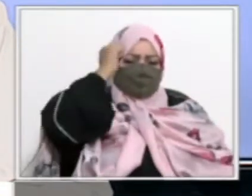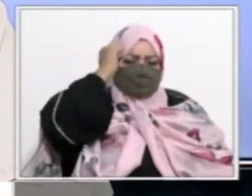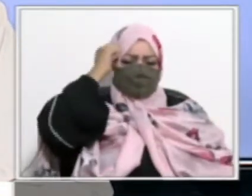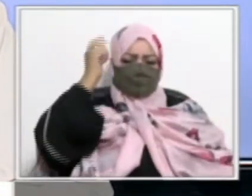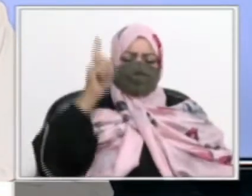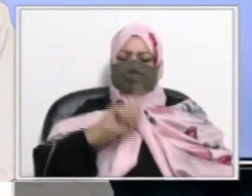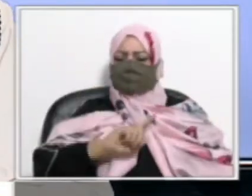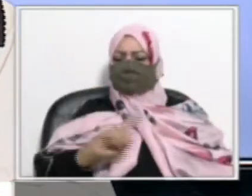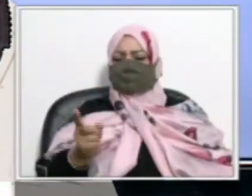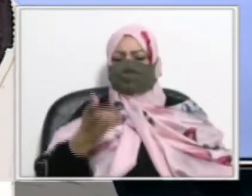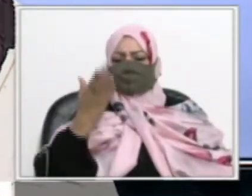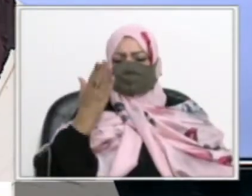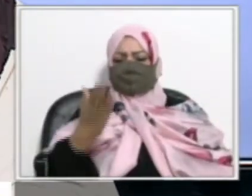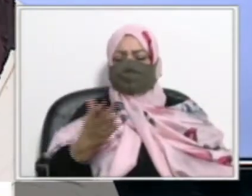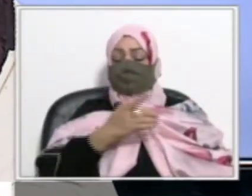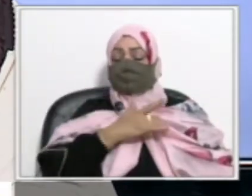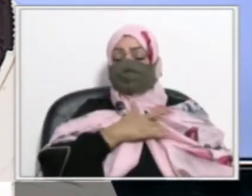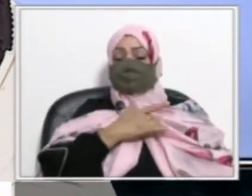الأمر.